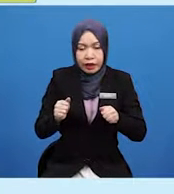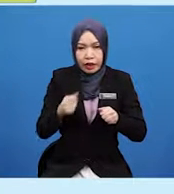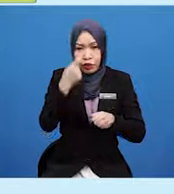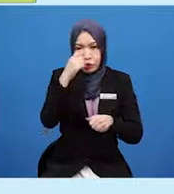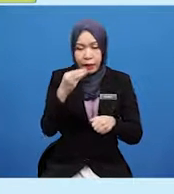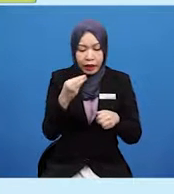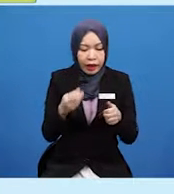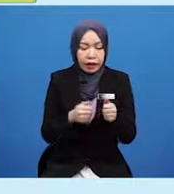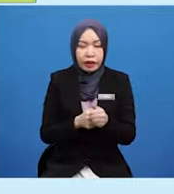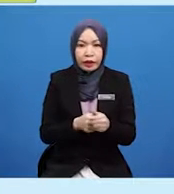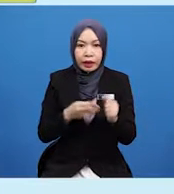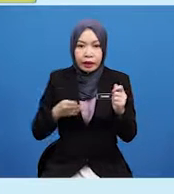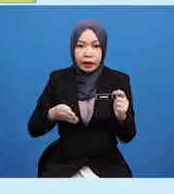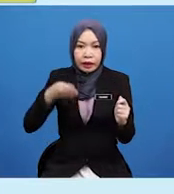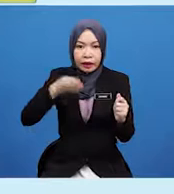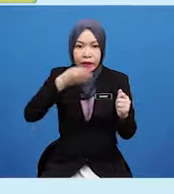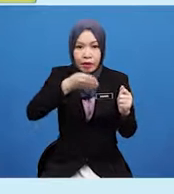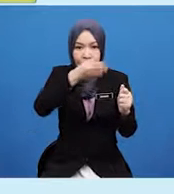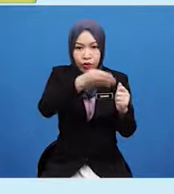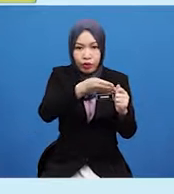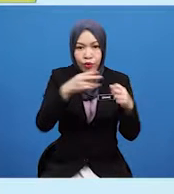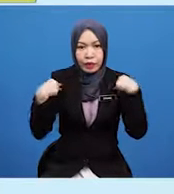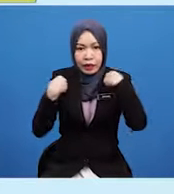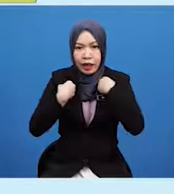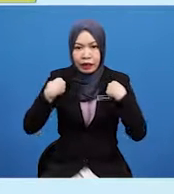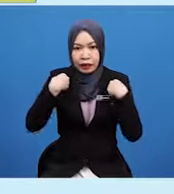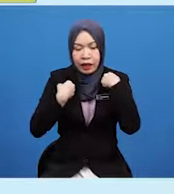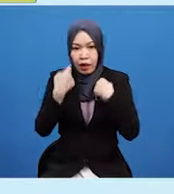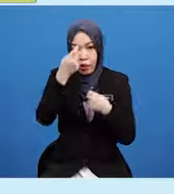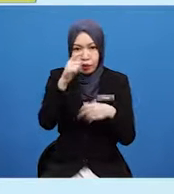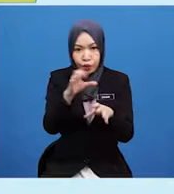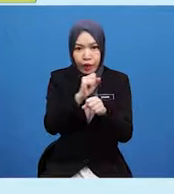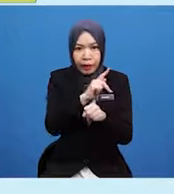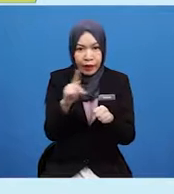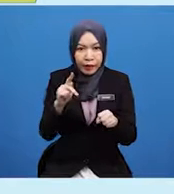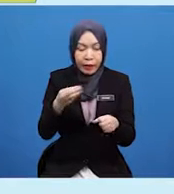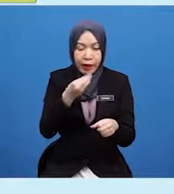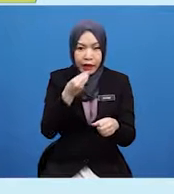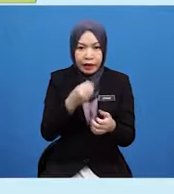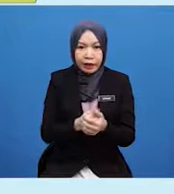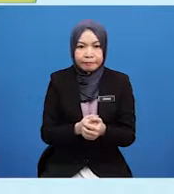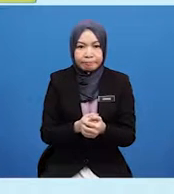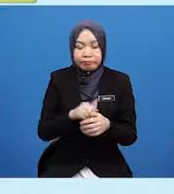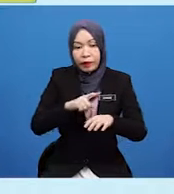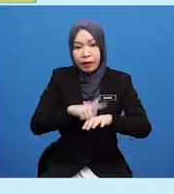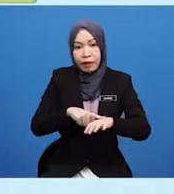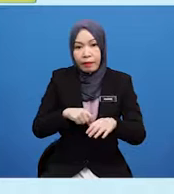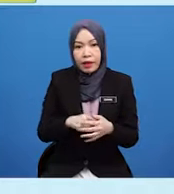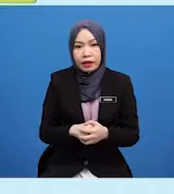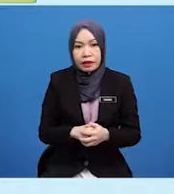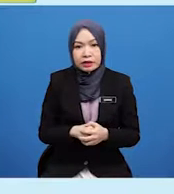sehari-hari pada zaman mesolitik bule waala tanya digunakan masih lagi batu dan tulang